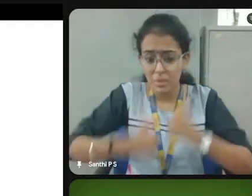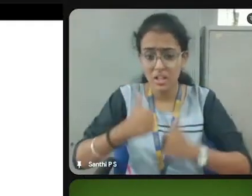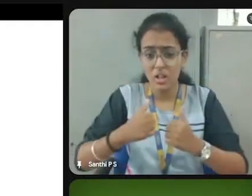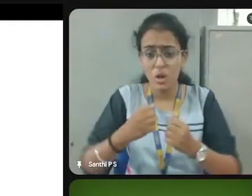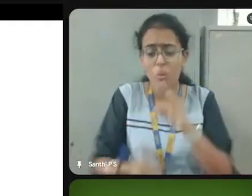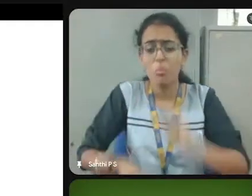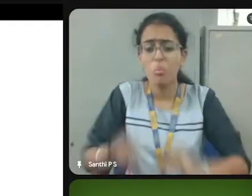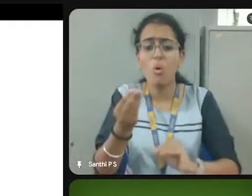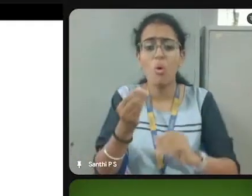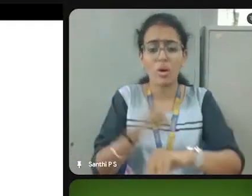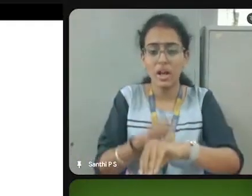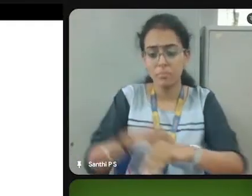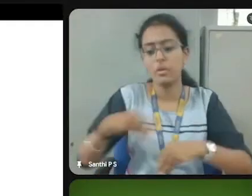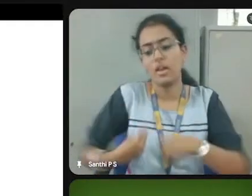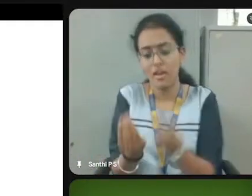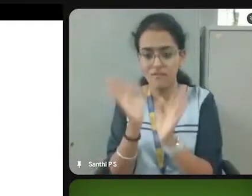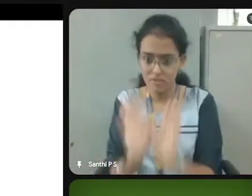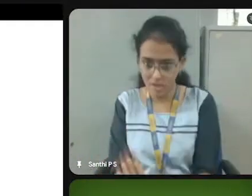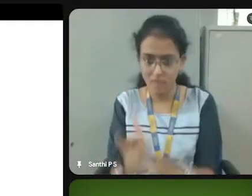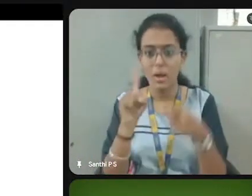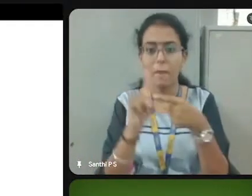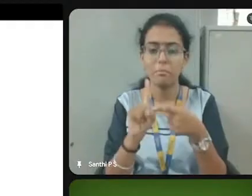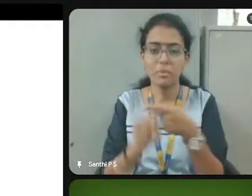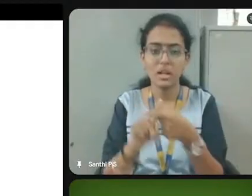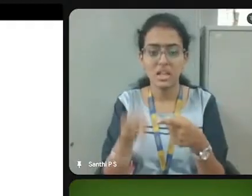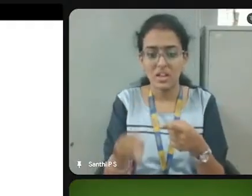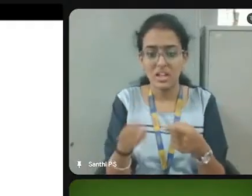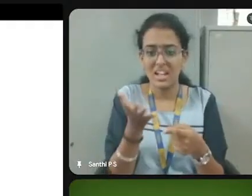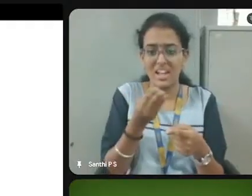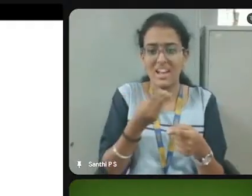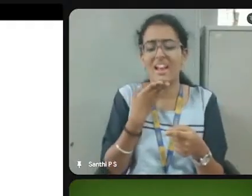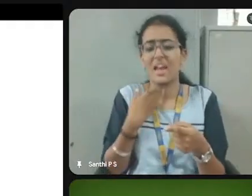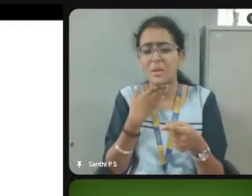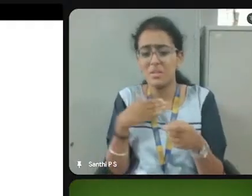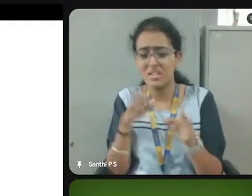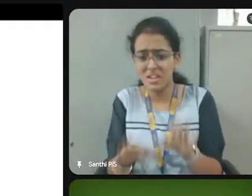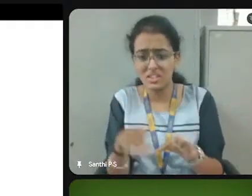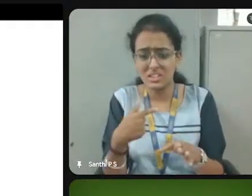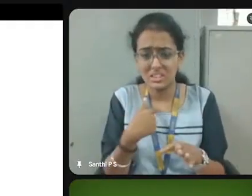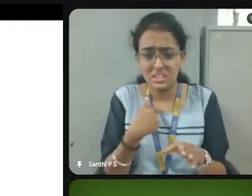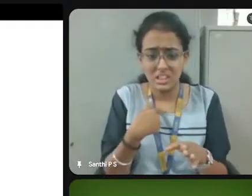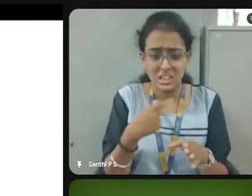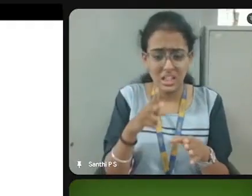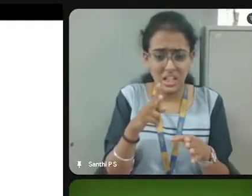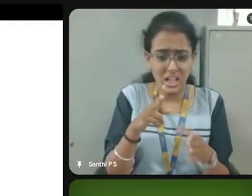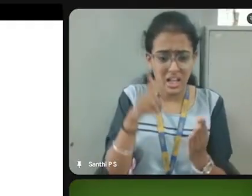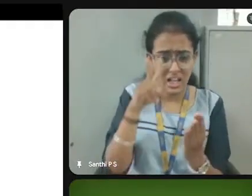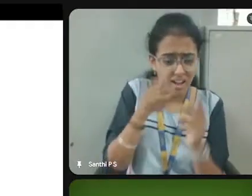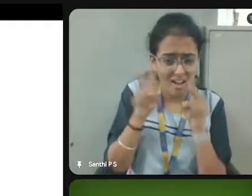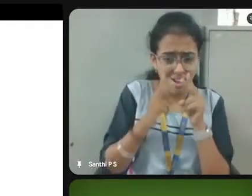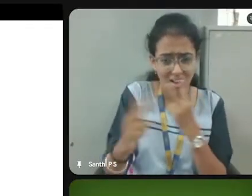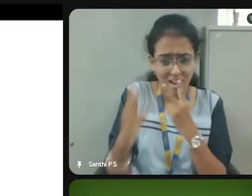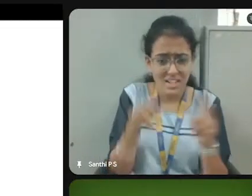സമയം അനുവദിക്കുന്നുണ്ട്. പിന്നെ അവരുടെ ഈ ജുവനൈൽ ഡയബറ്റീസ് കാരണം ചില കുട്ടികൾക്കെങ്കിലും കാഴ്ചയ്ക്ക് ചില പ്രശ്നങ്ങൾ വരുന്നുണ്ട്.